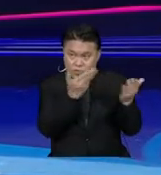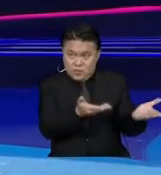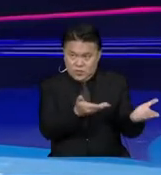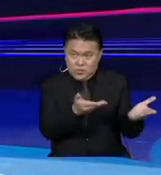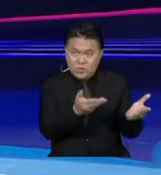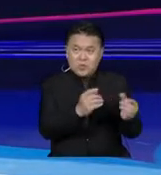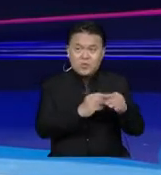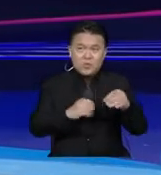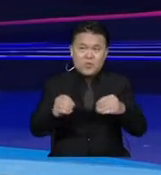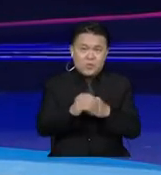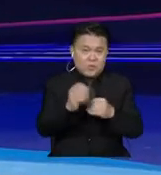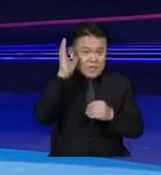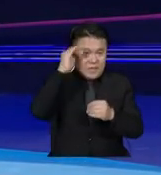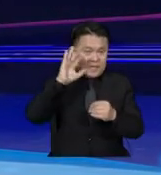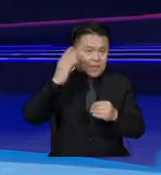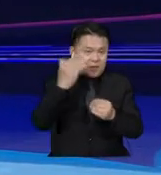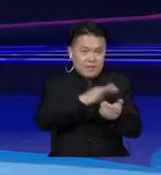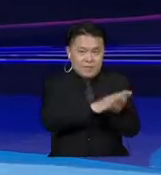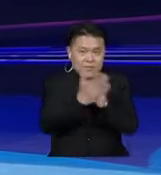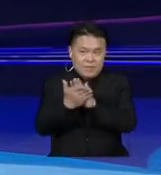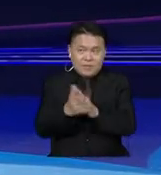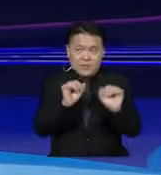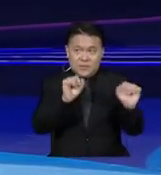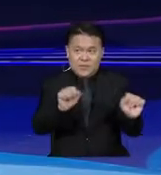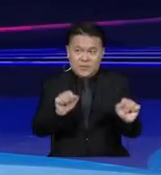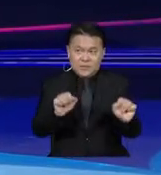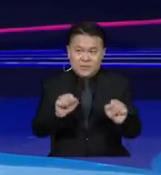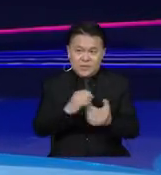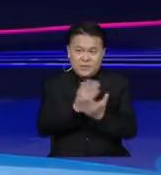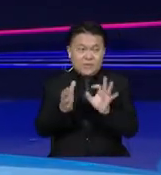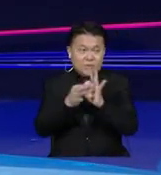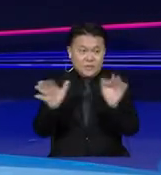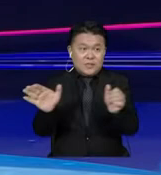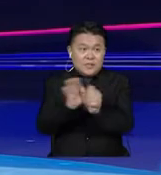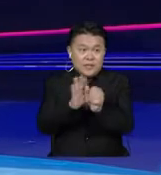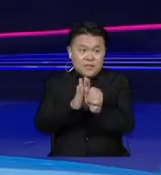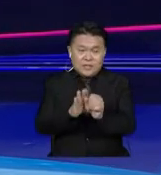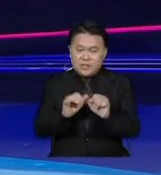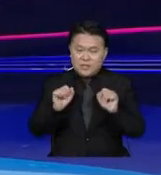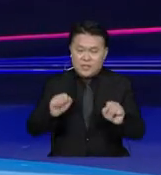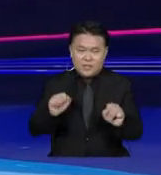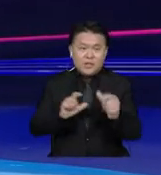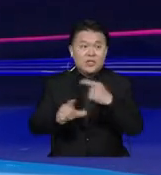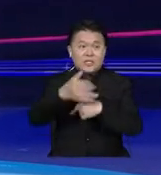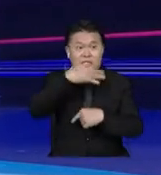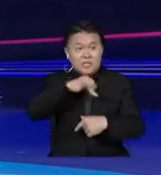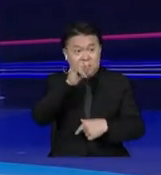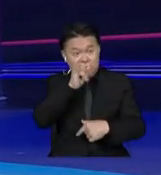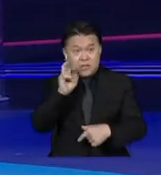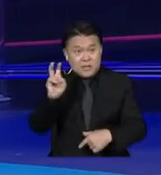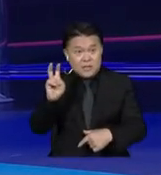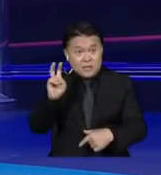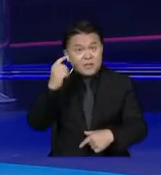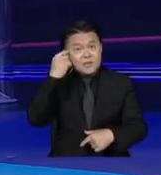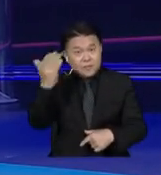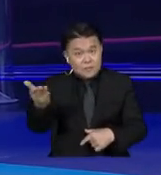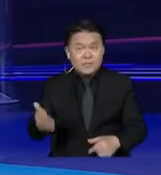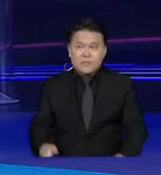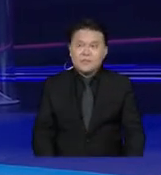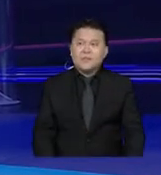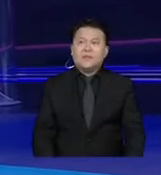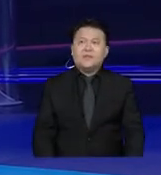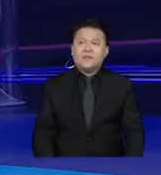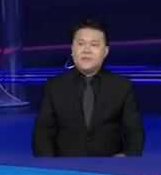다정했던 늑대만 개가 되어 살아남았으니 종을 초월한 다정함이 생존에 더 유리한 것일까? 라는 질문이었거든요.